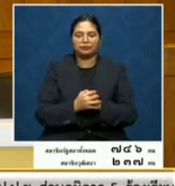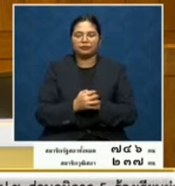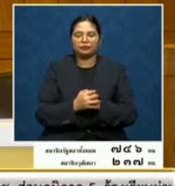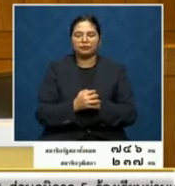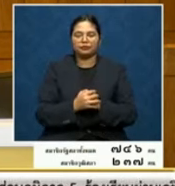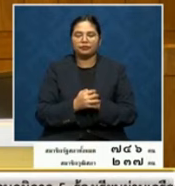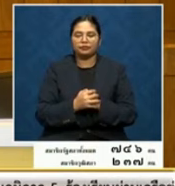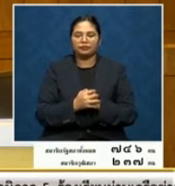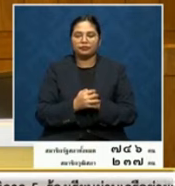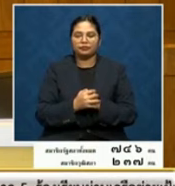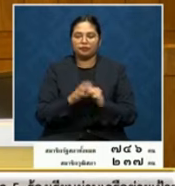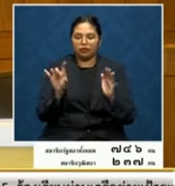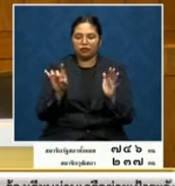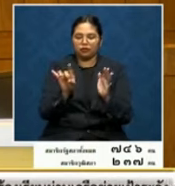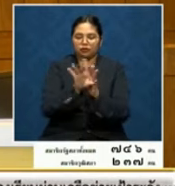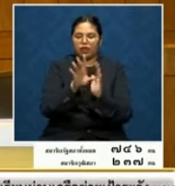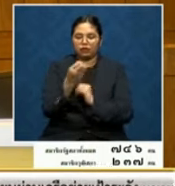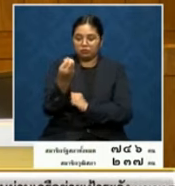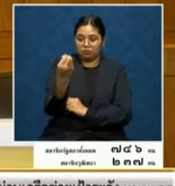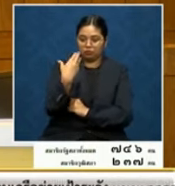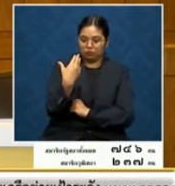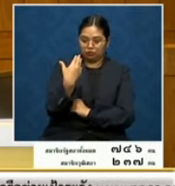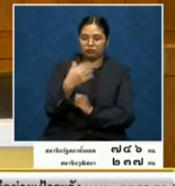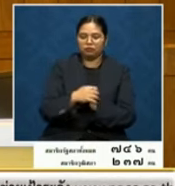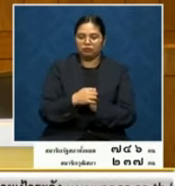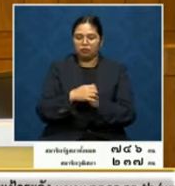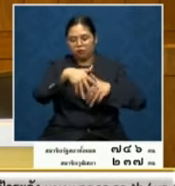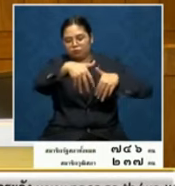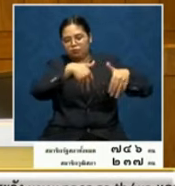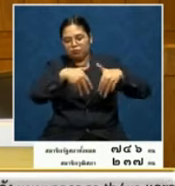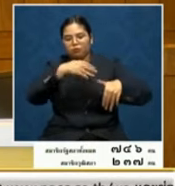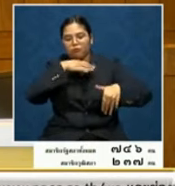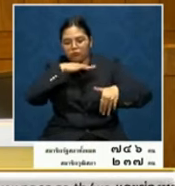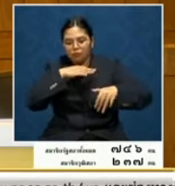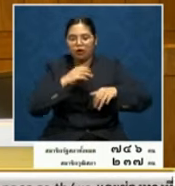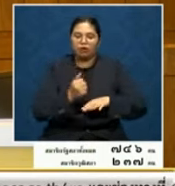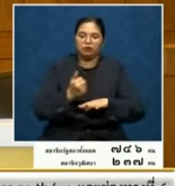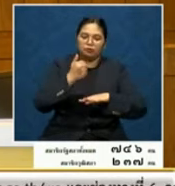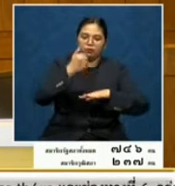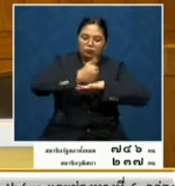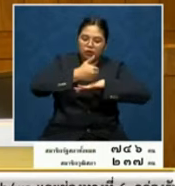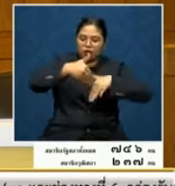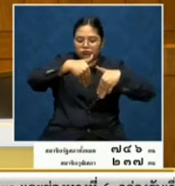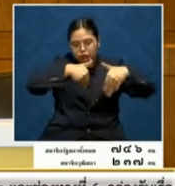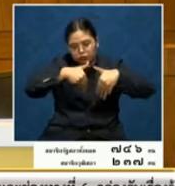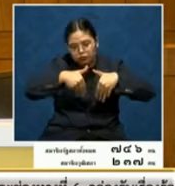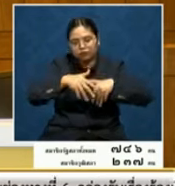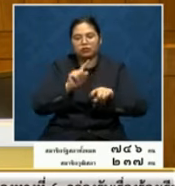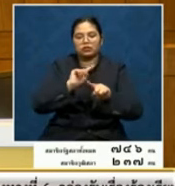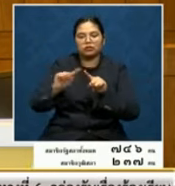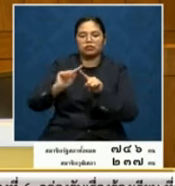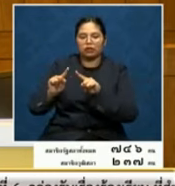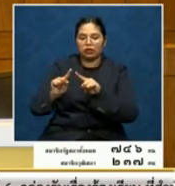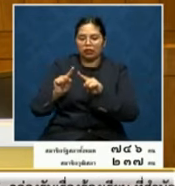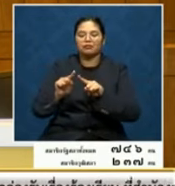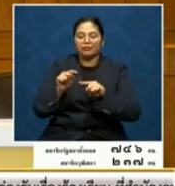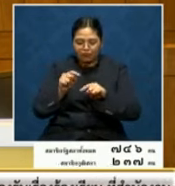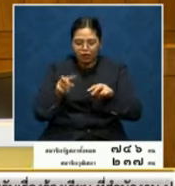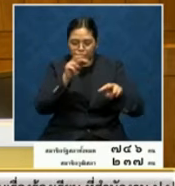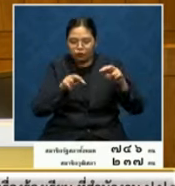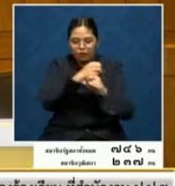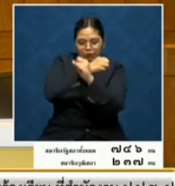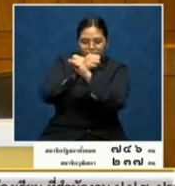าเรื่องของหมู่บ้านผู้ใหญ่บ้านที่จะมีส่วนในการที่จะป้องกันท